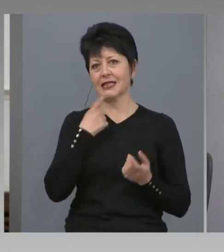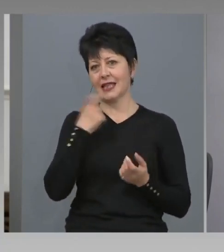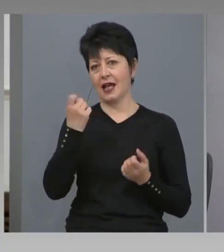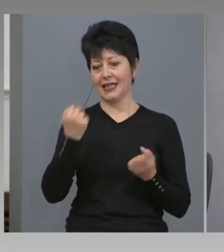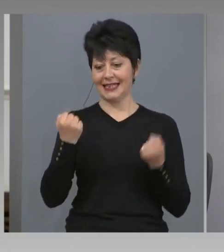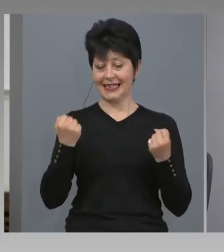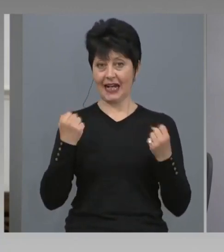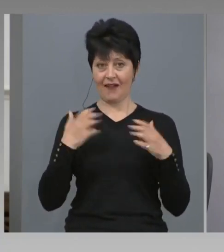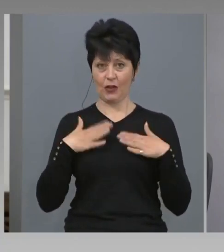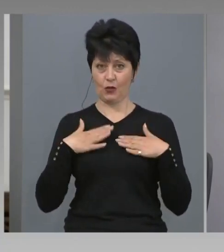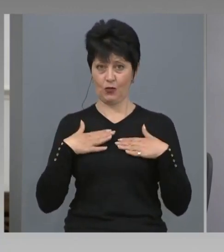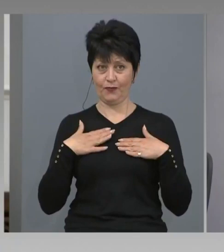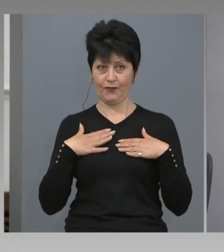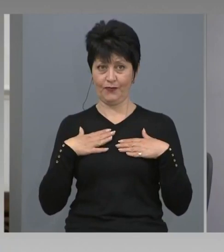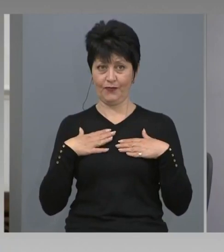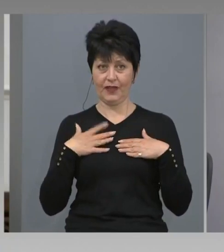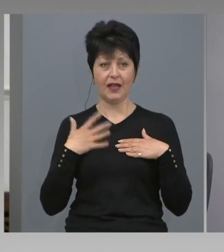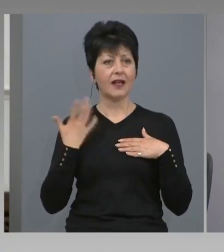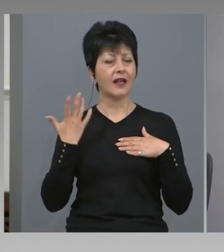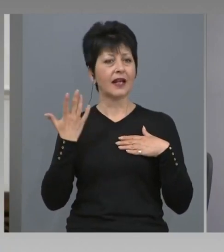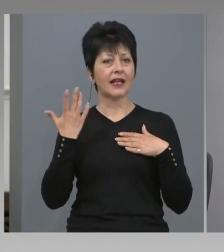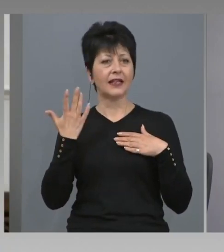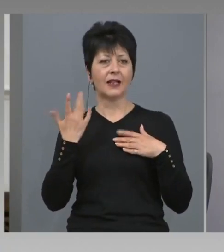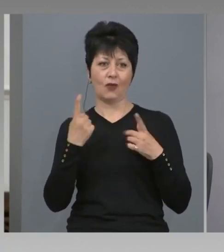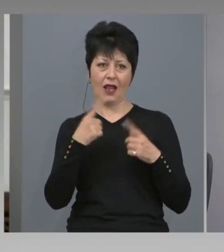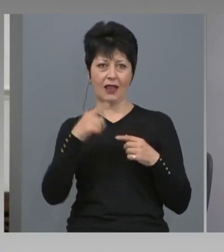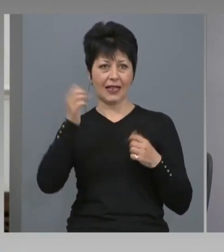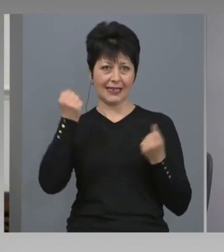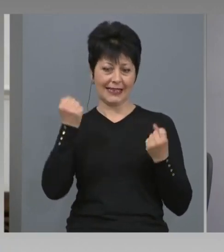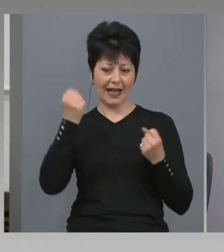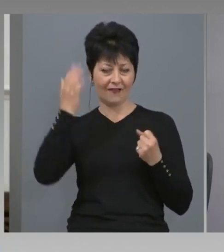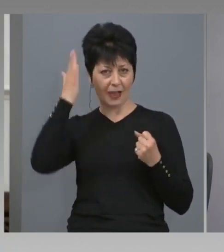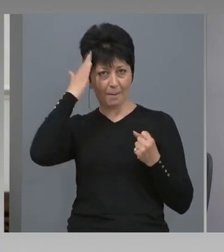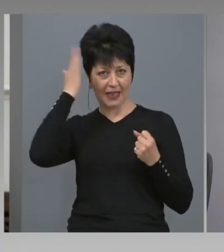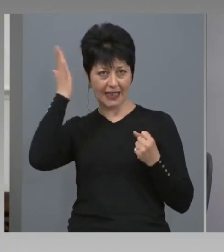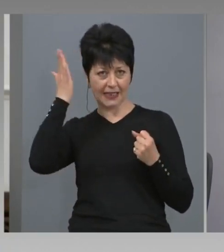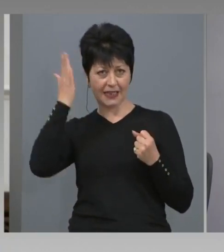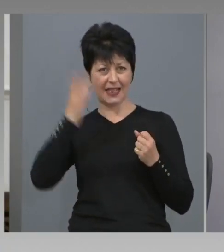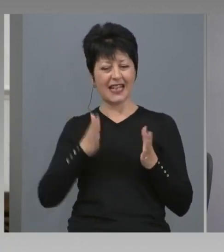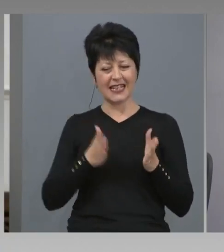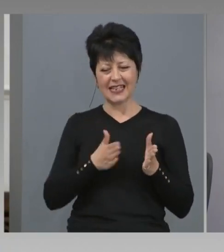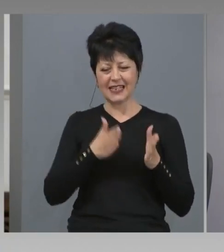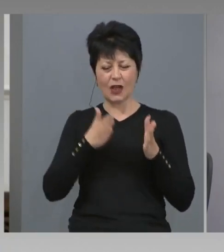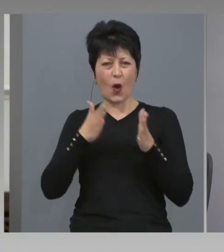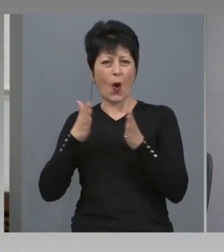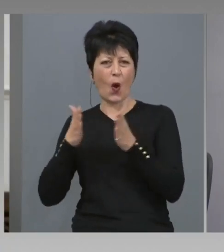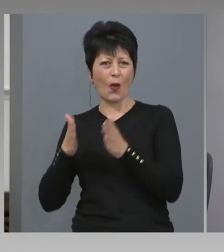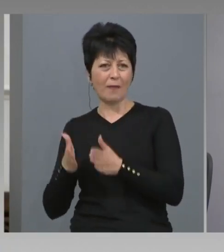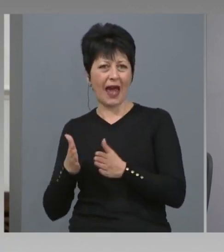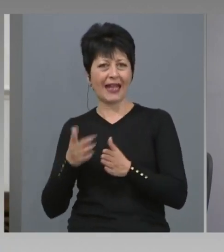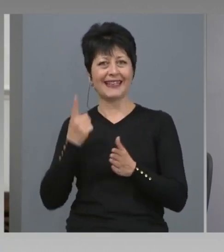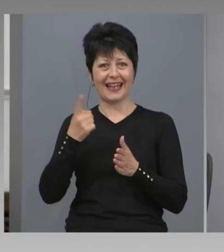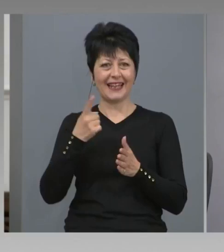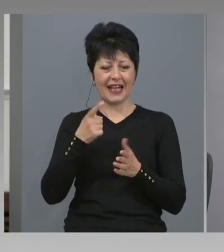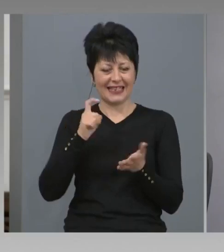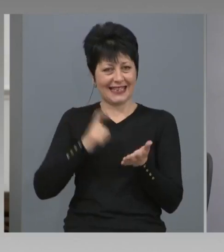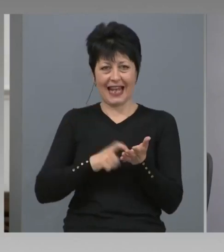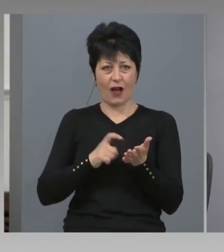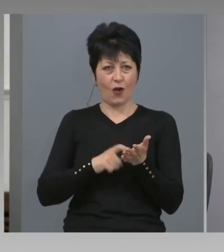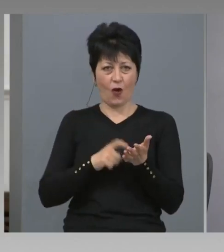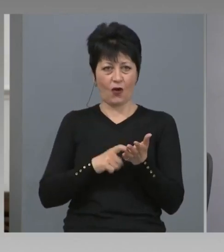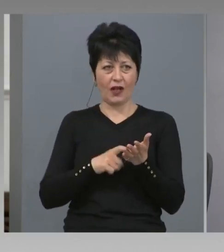където правомощията принадлежат на здравния министър. С отмяната на действащия закон, който ще се